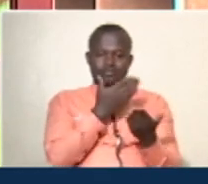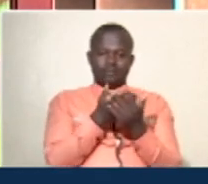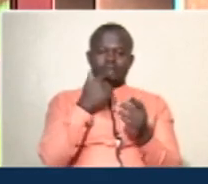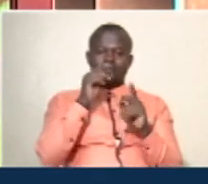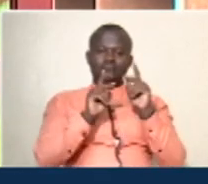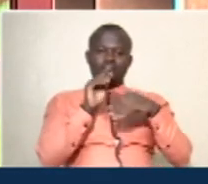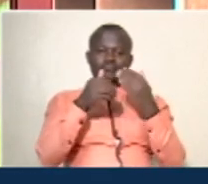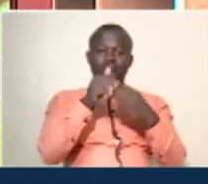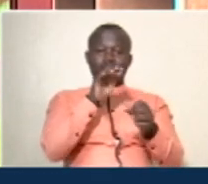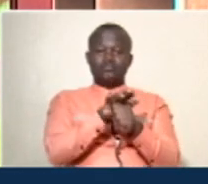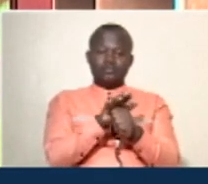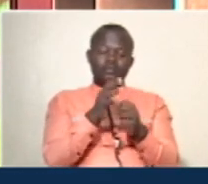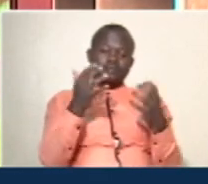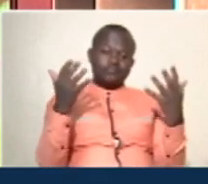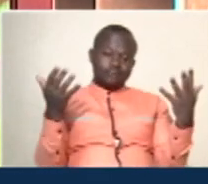abantu